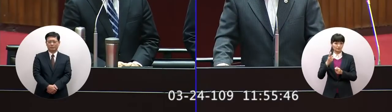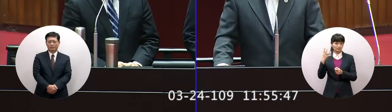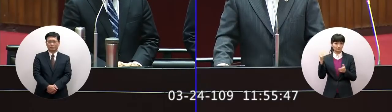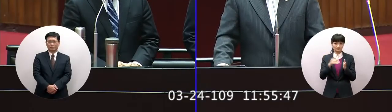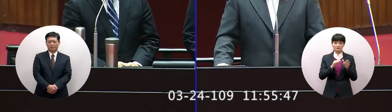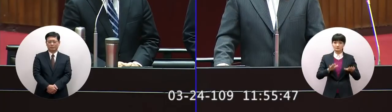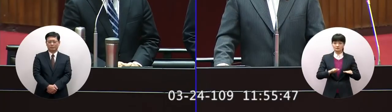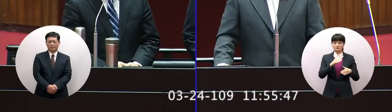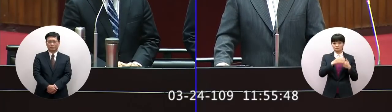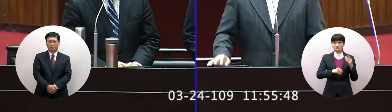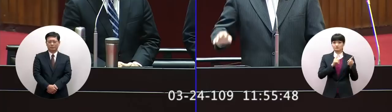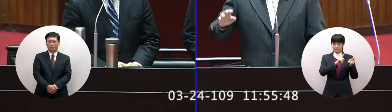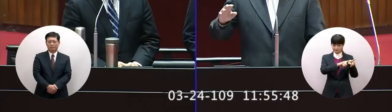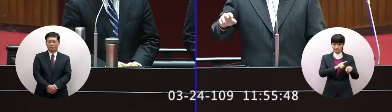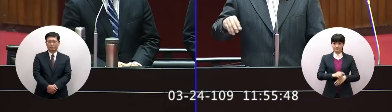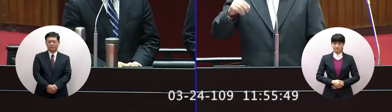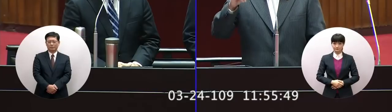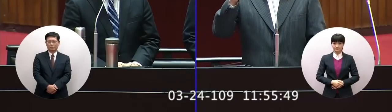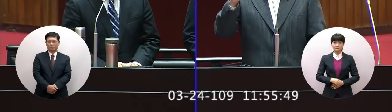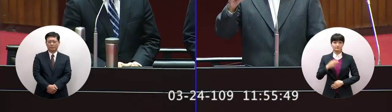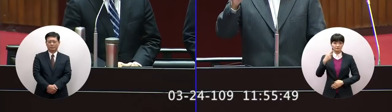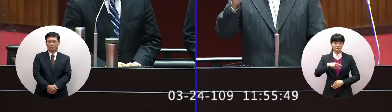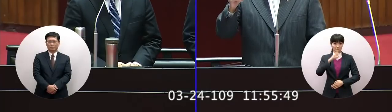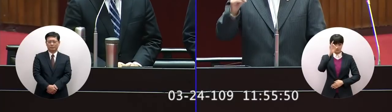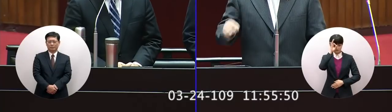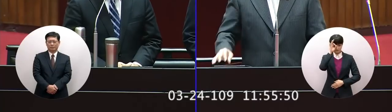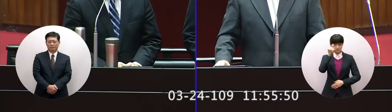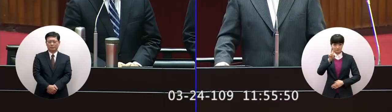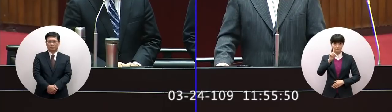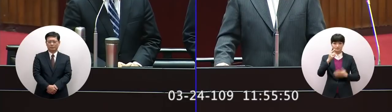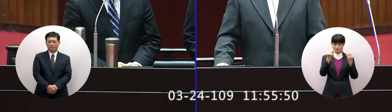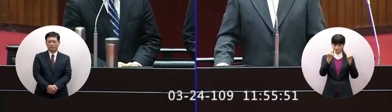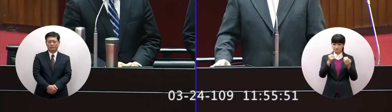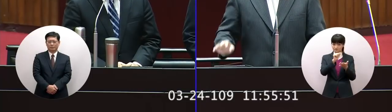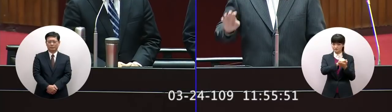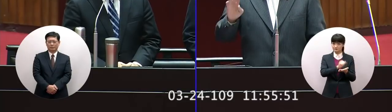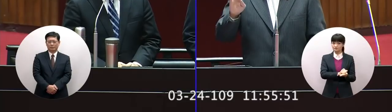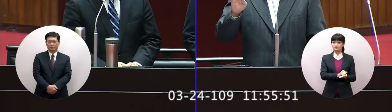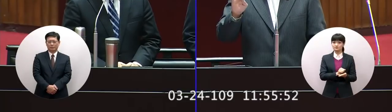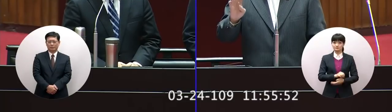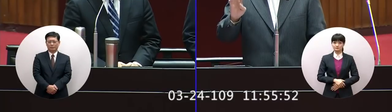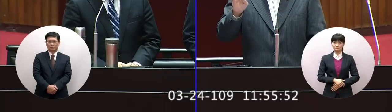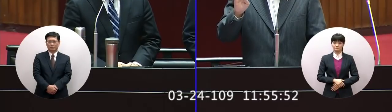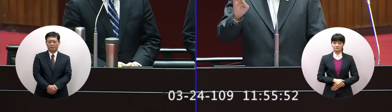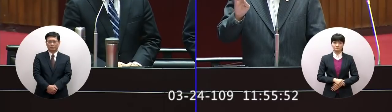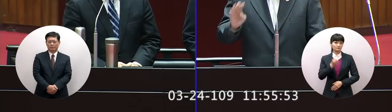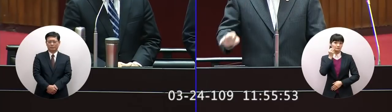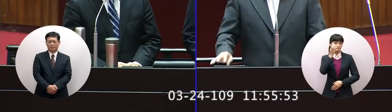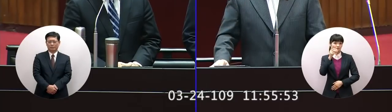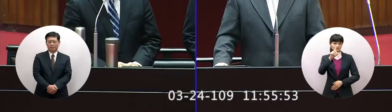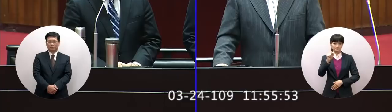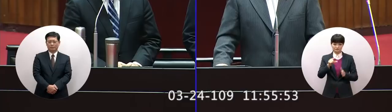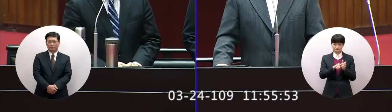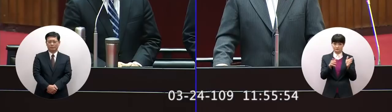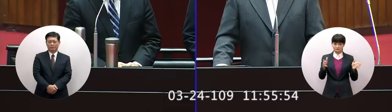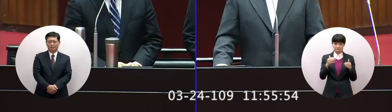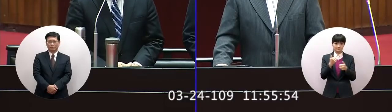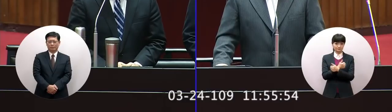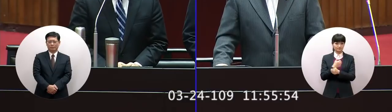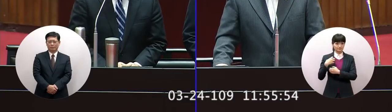练的一个流程。那我们再看看一个简单的数据，在这4个月的替代役里